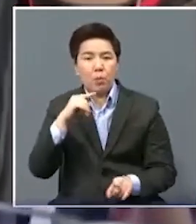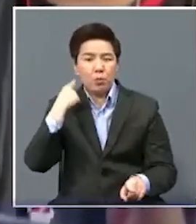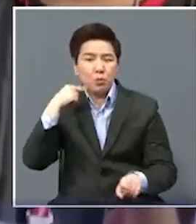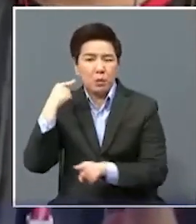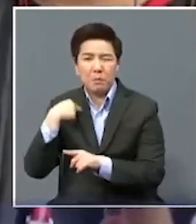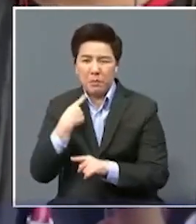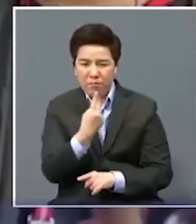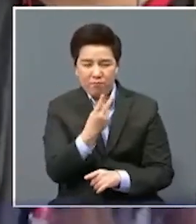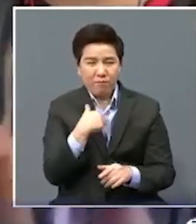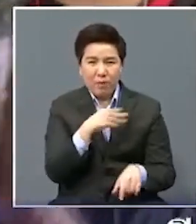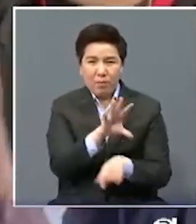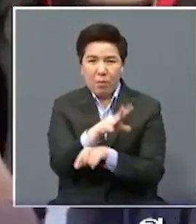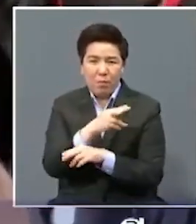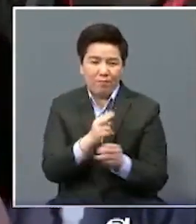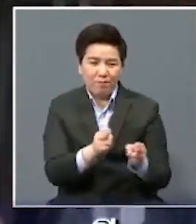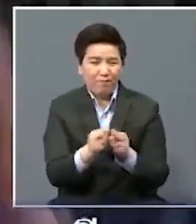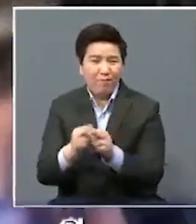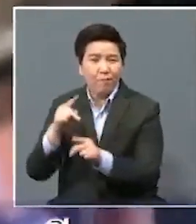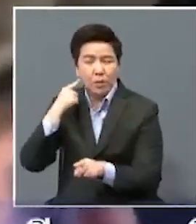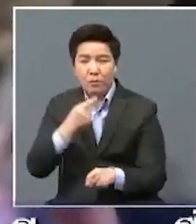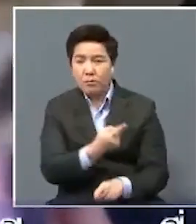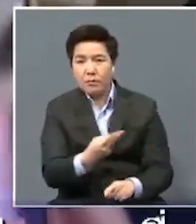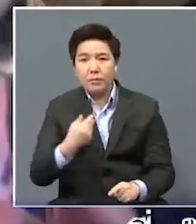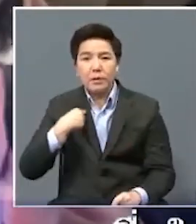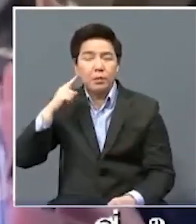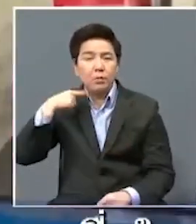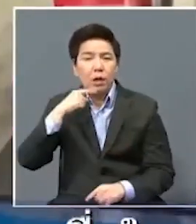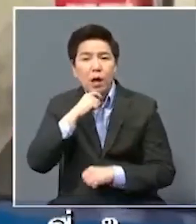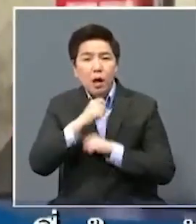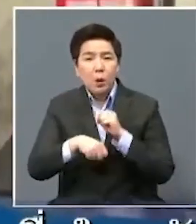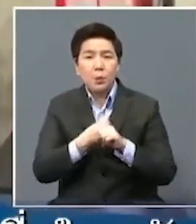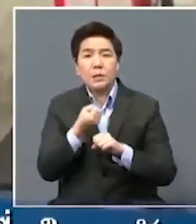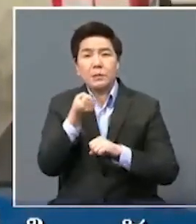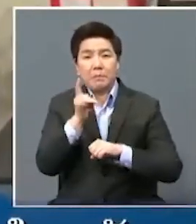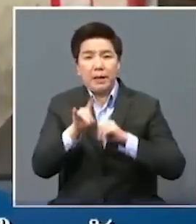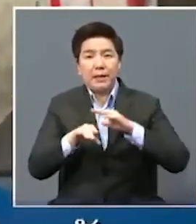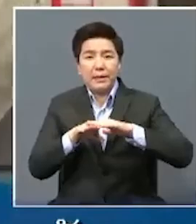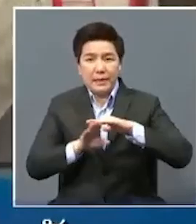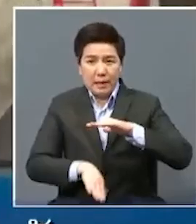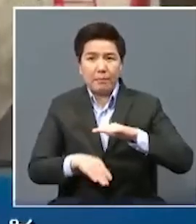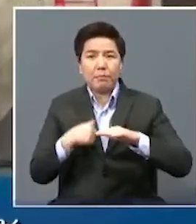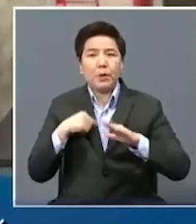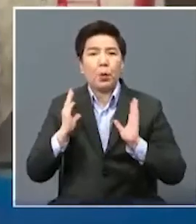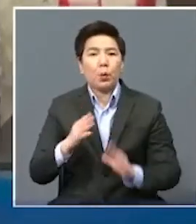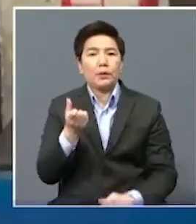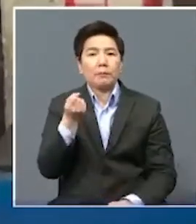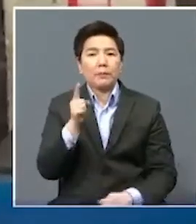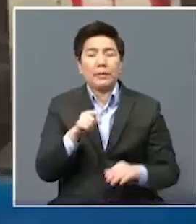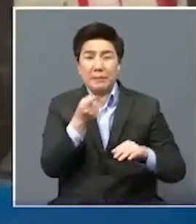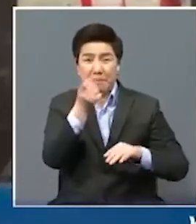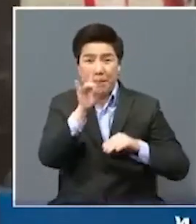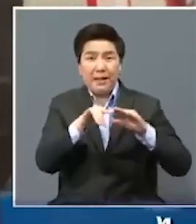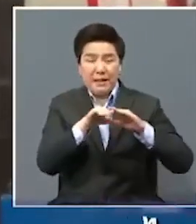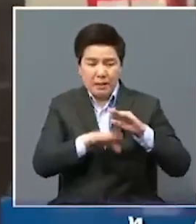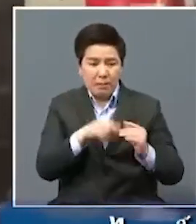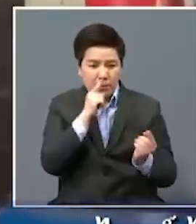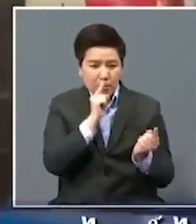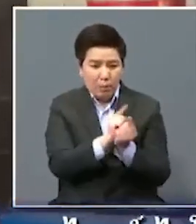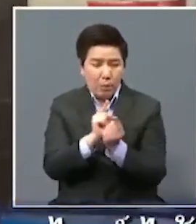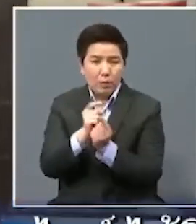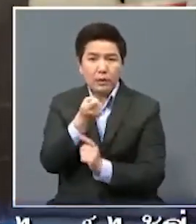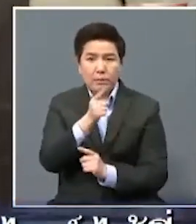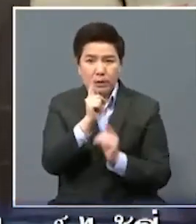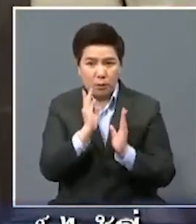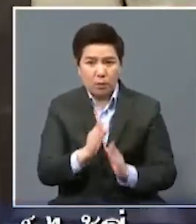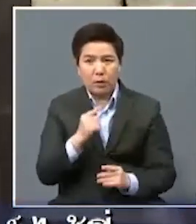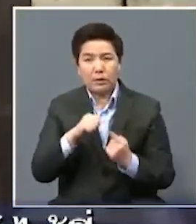มีเหยื่อเยอะมากจริงๆในจำนวนนี้มีเหยื่อที่อายุต่ำกว่า18ปีด้วยจำนวน11คนในเบื้องต้นเจ้าหน้าที่จับกุ